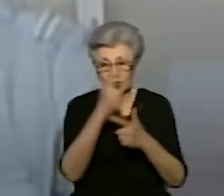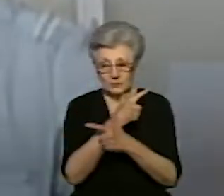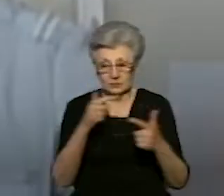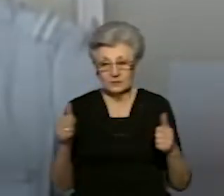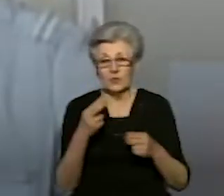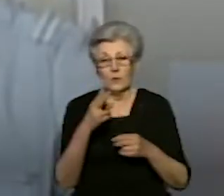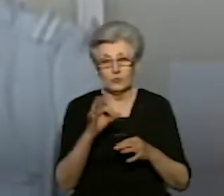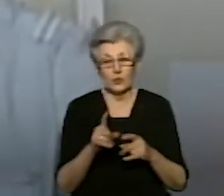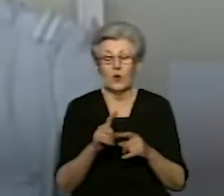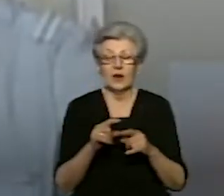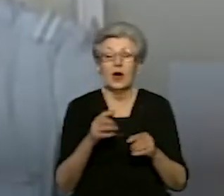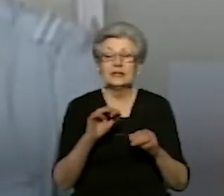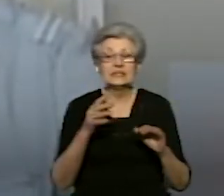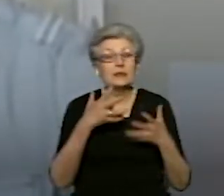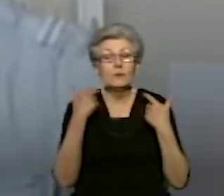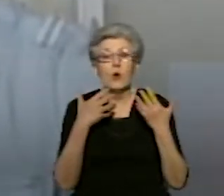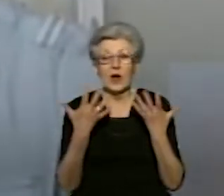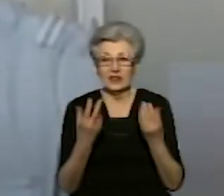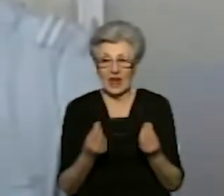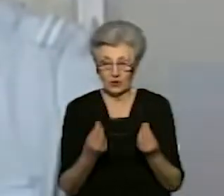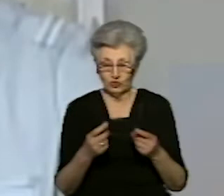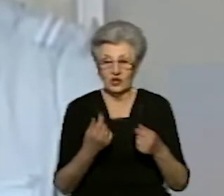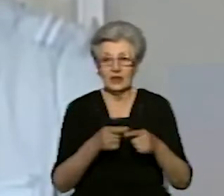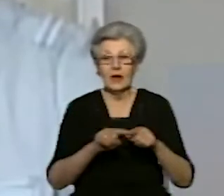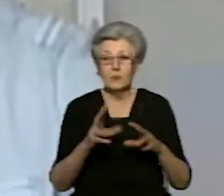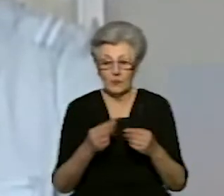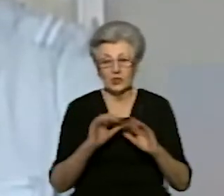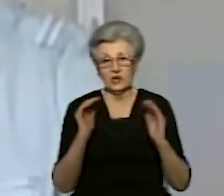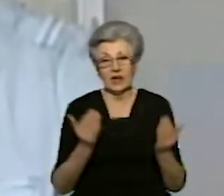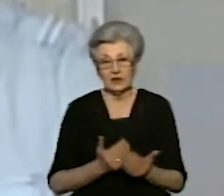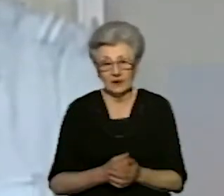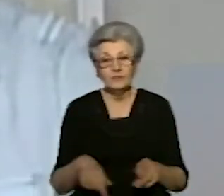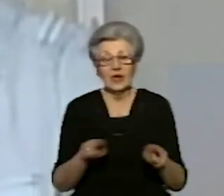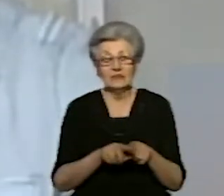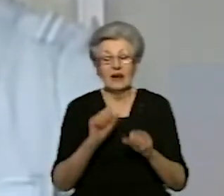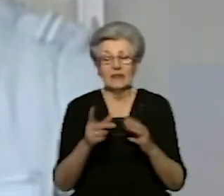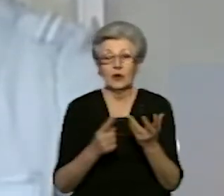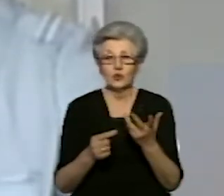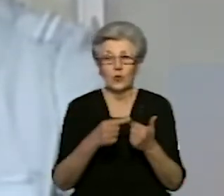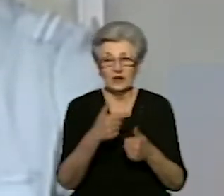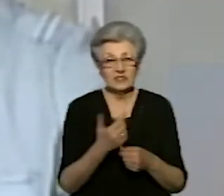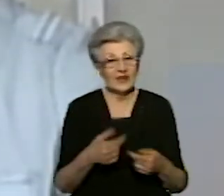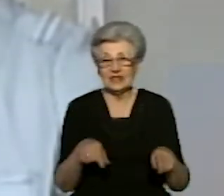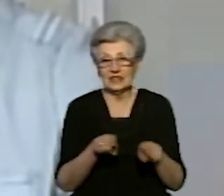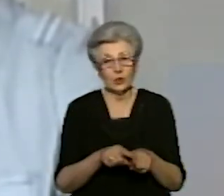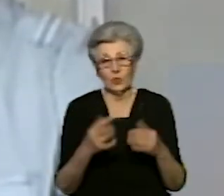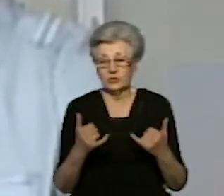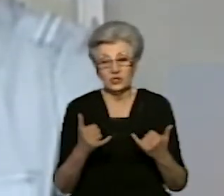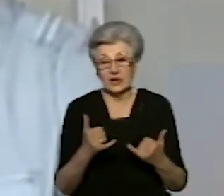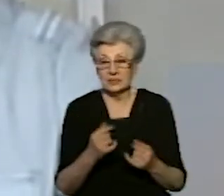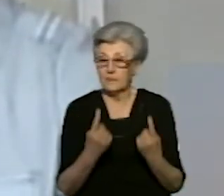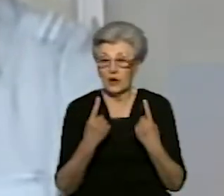йде в даний момент не по плану, так як кількість новозаражених не таке велике, як предполагалось